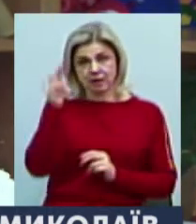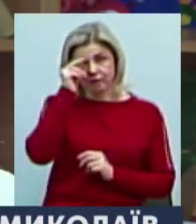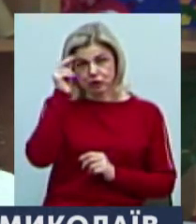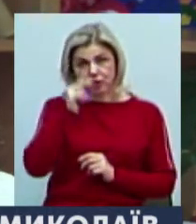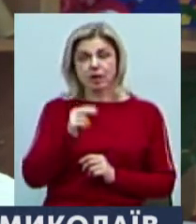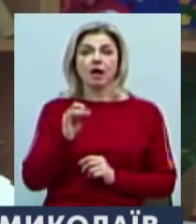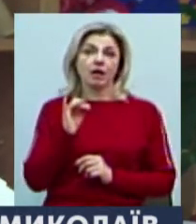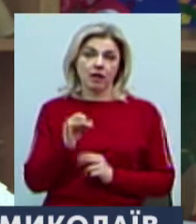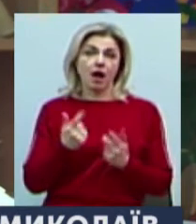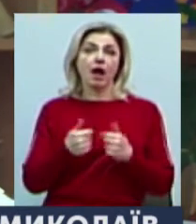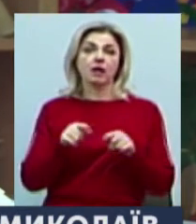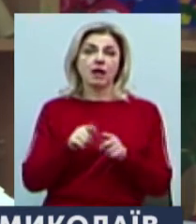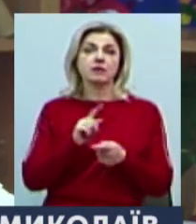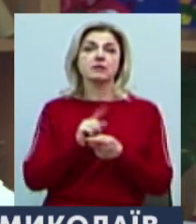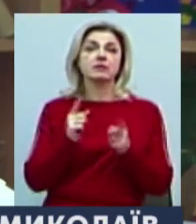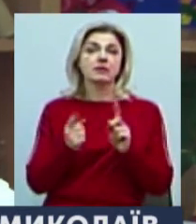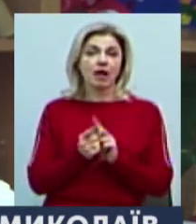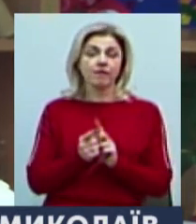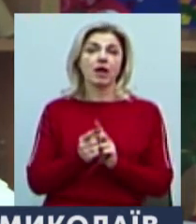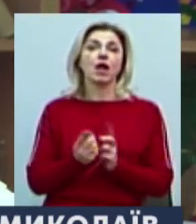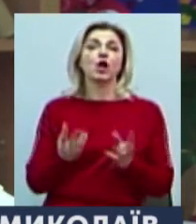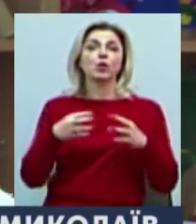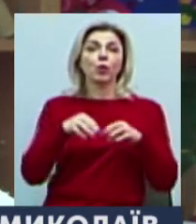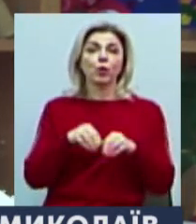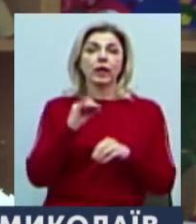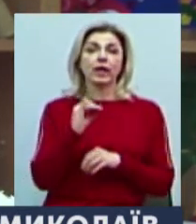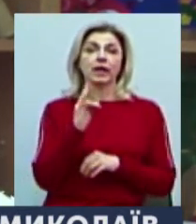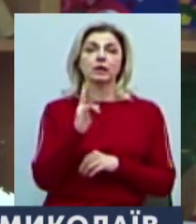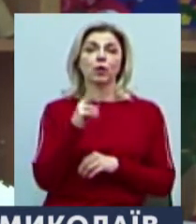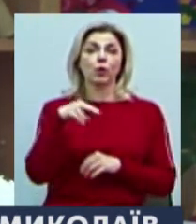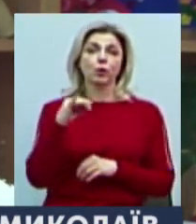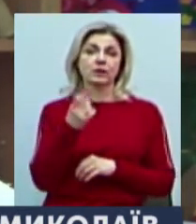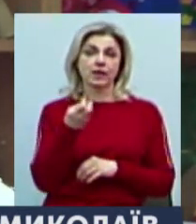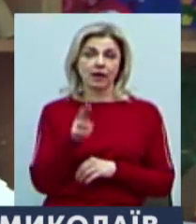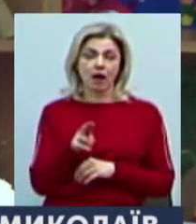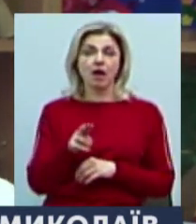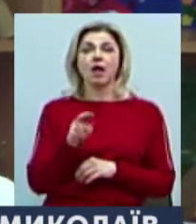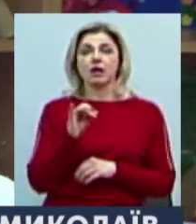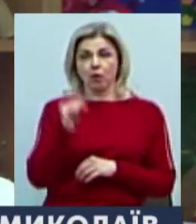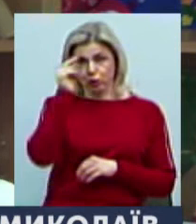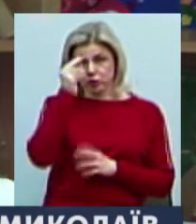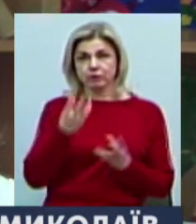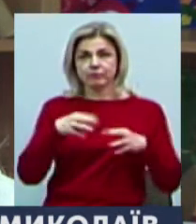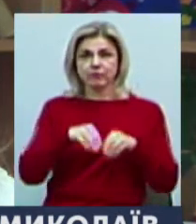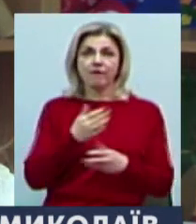Клас став інклюзивним, отримав статус інклюзивного.